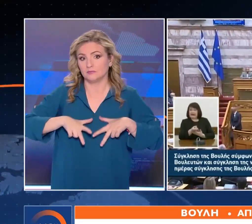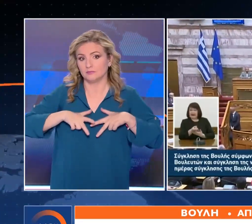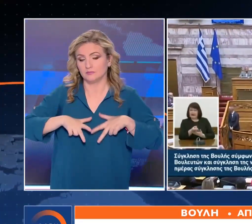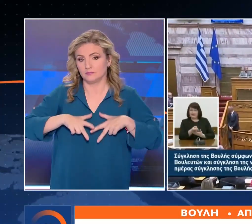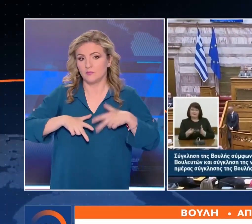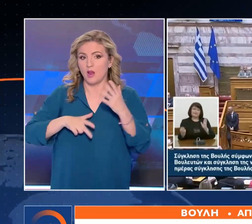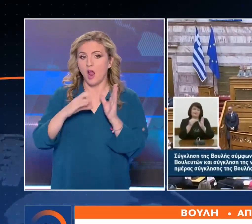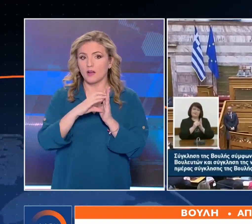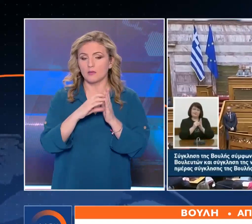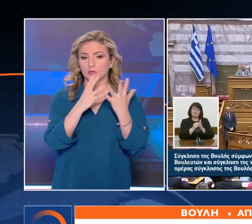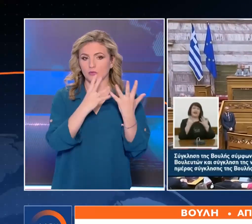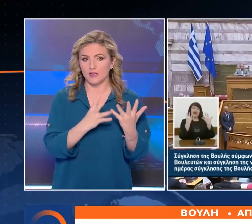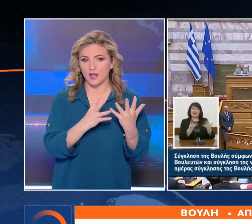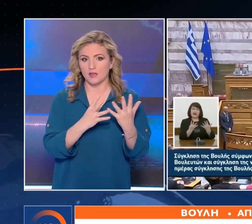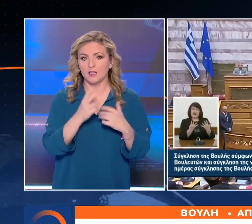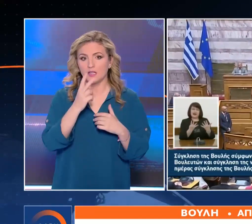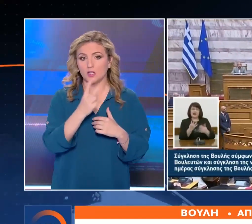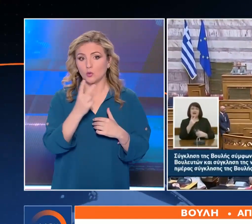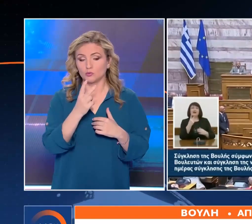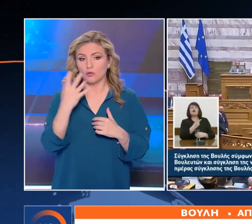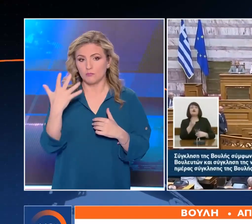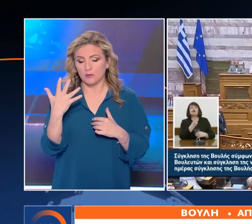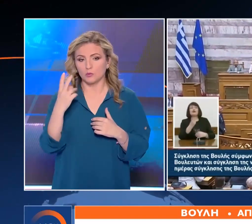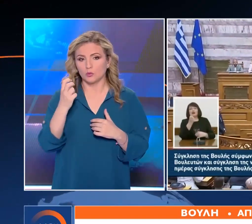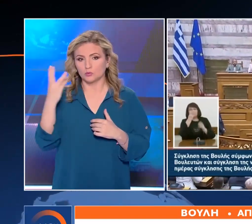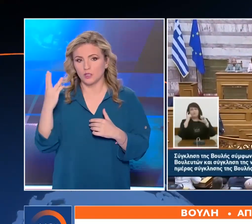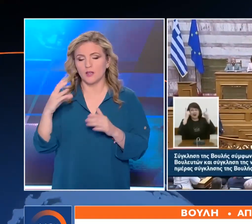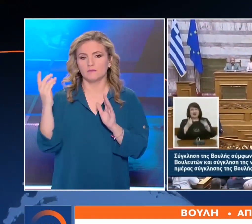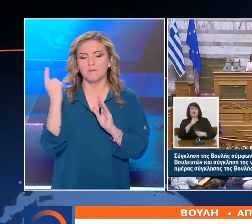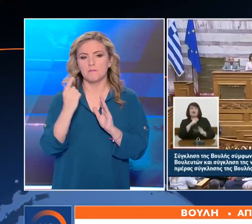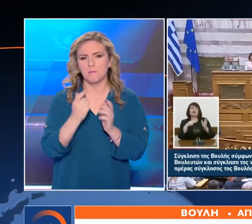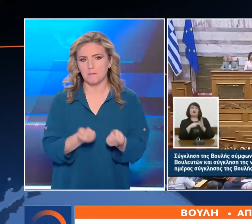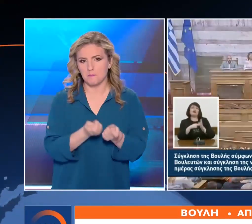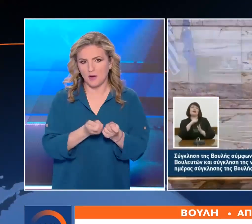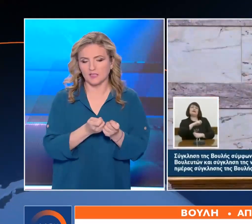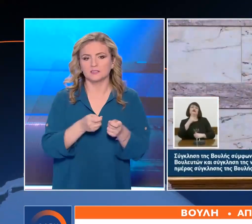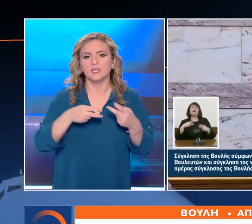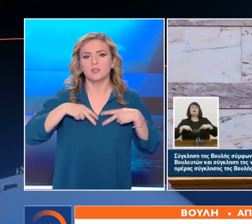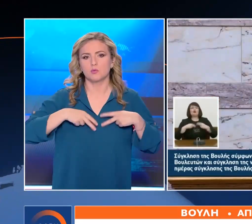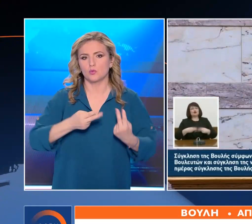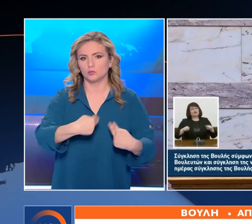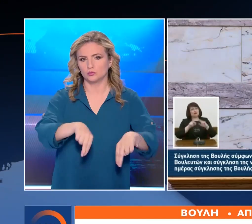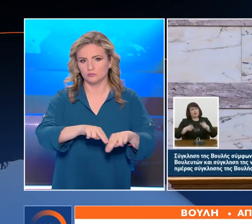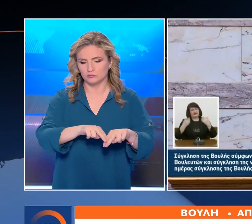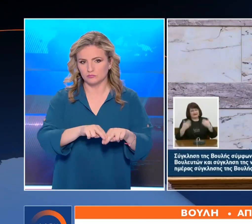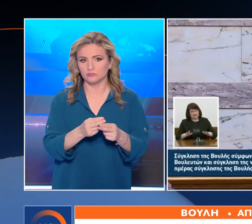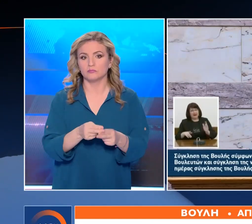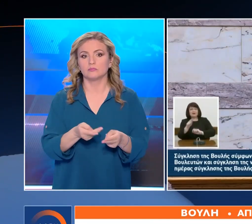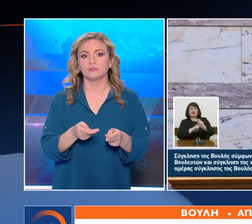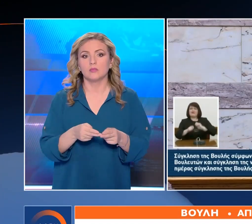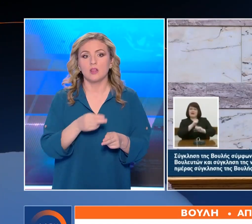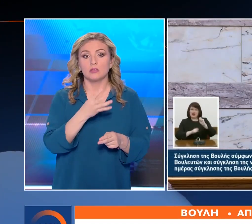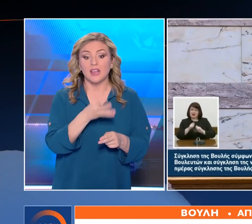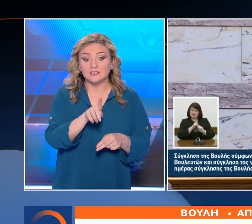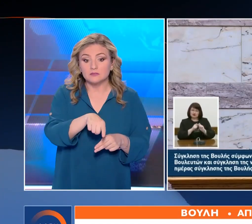στην υπαριθμό 9, 22 5, 23 πράξη του Υπουργικού Συμβουλίου, για σύντμηση κατά